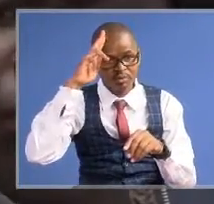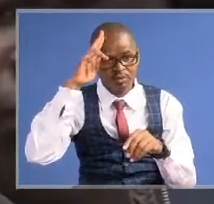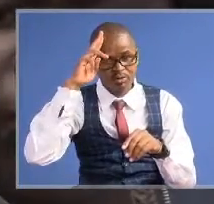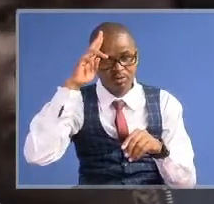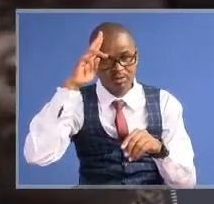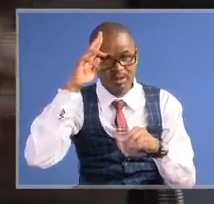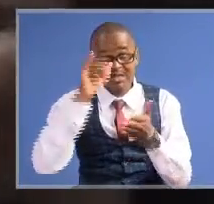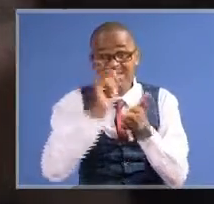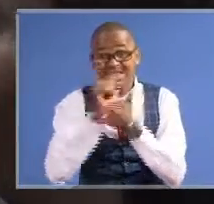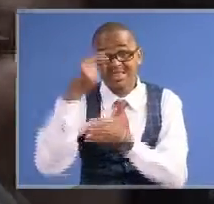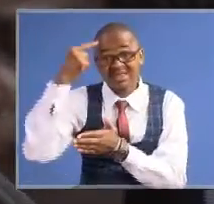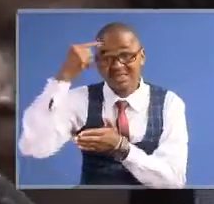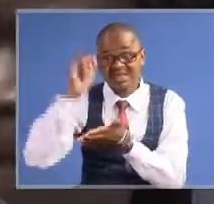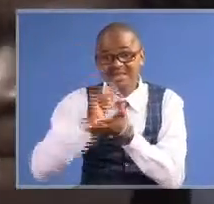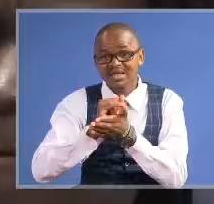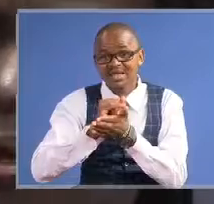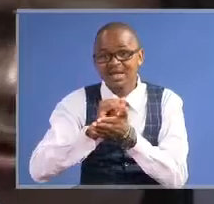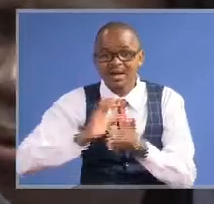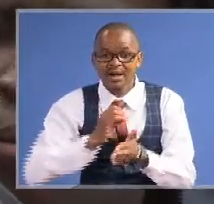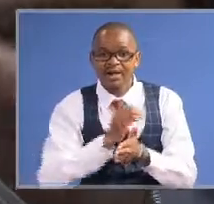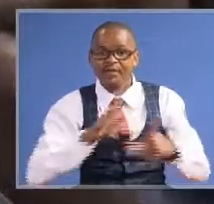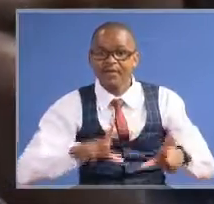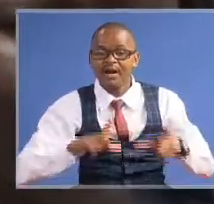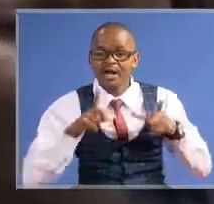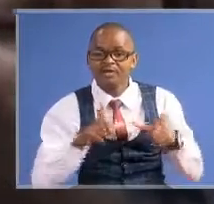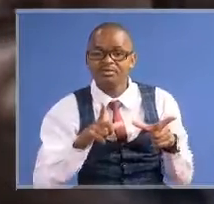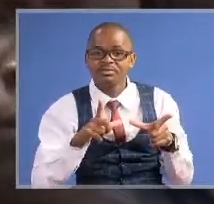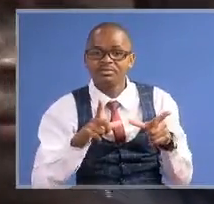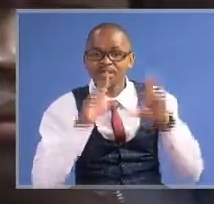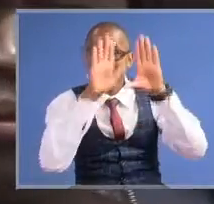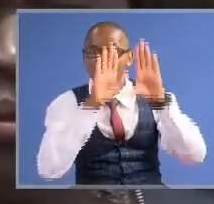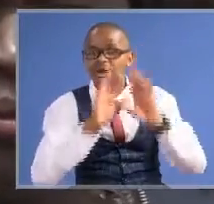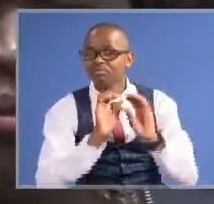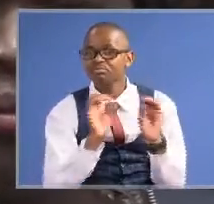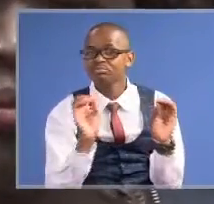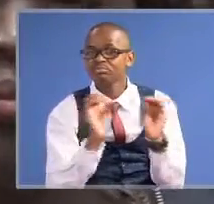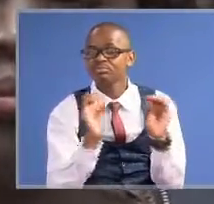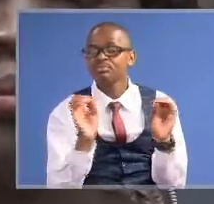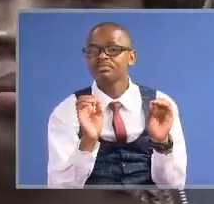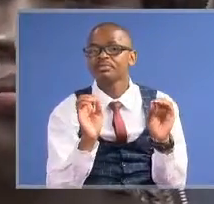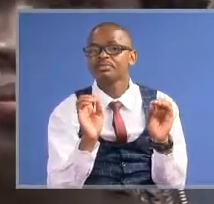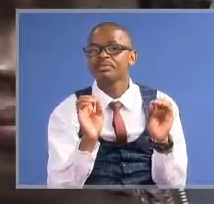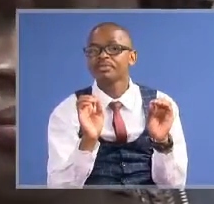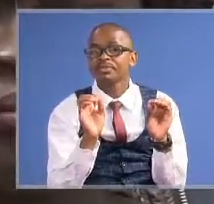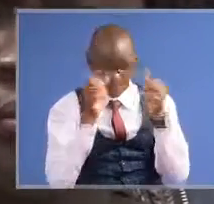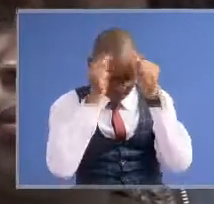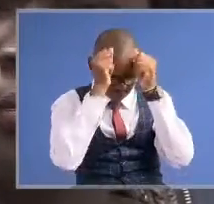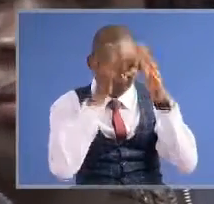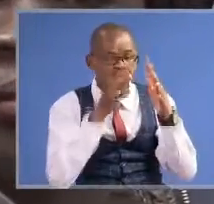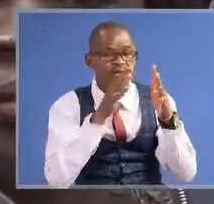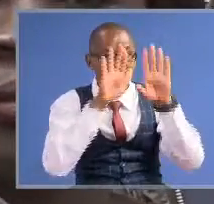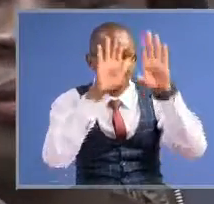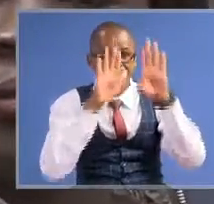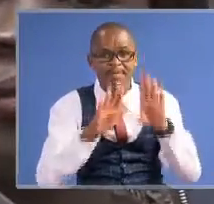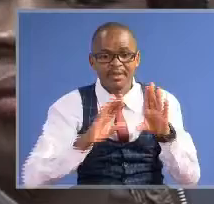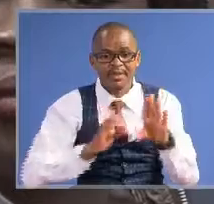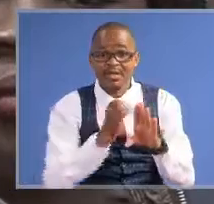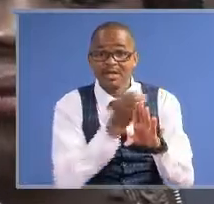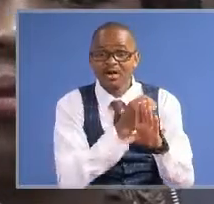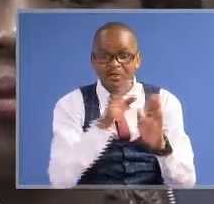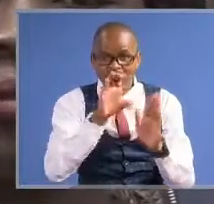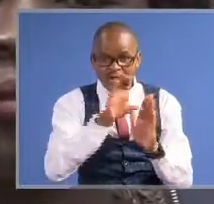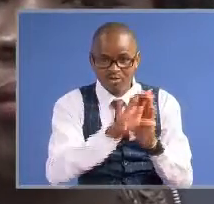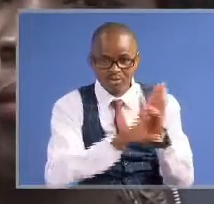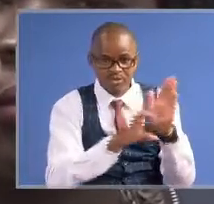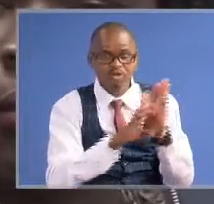think that our lives are no longer important. Lives of comrades are important. It is our